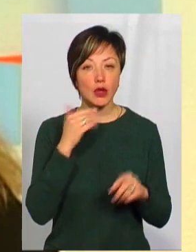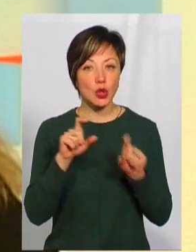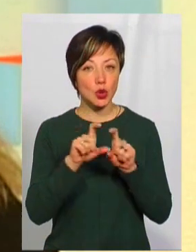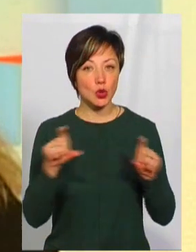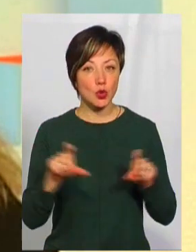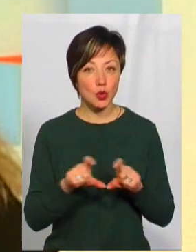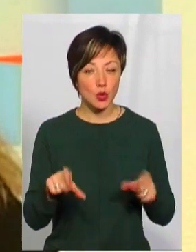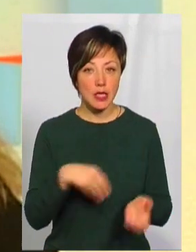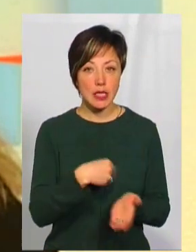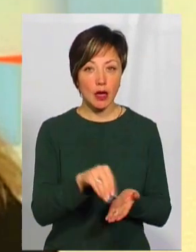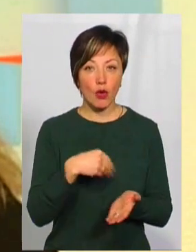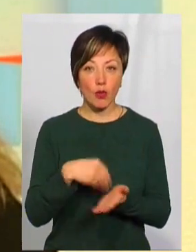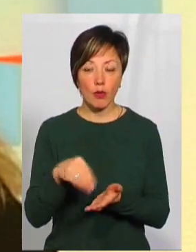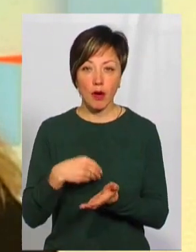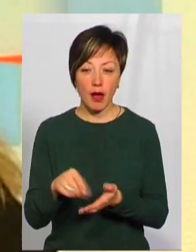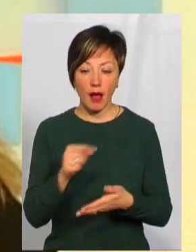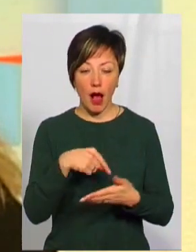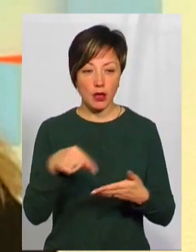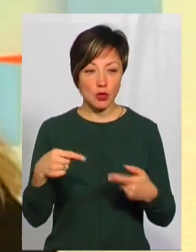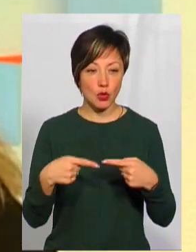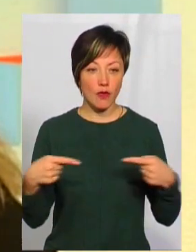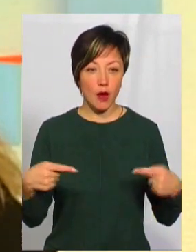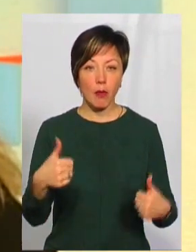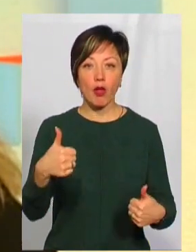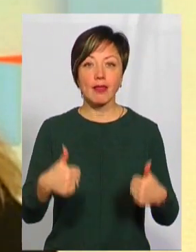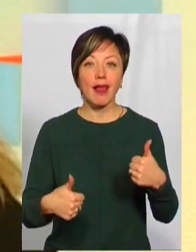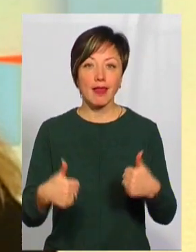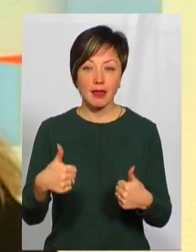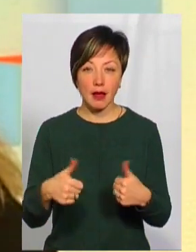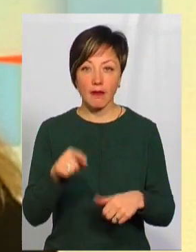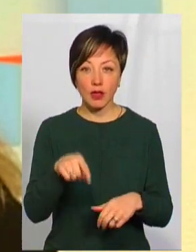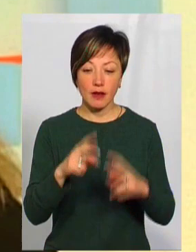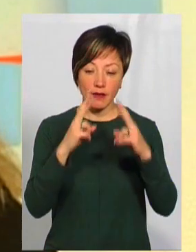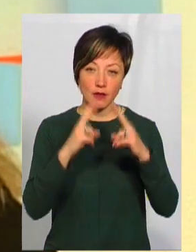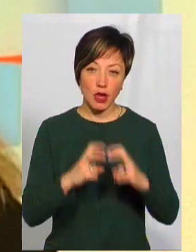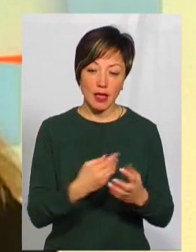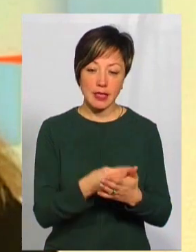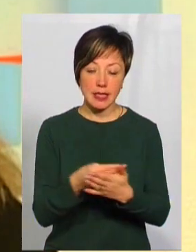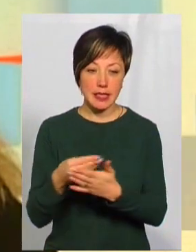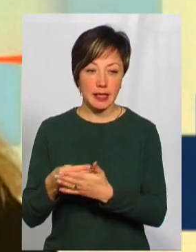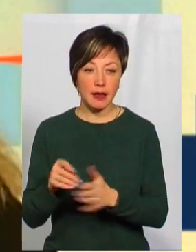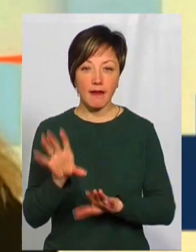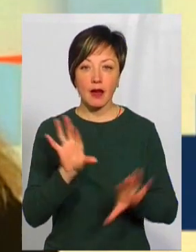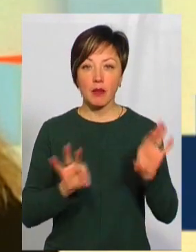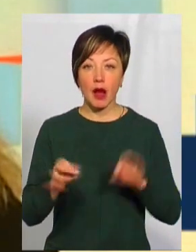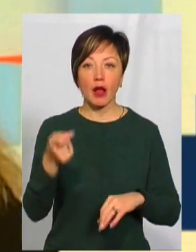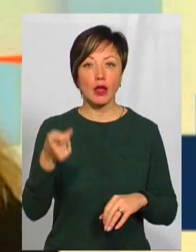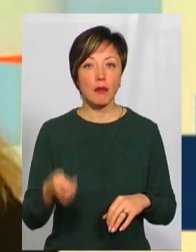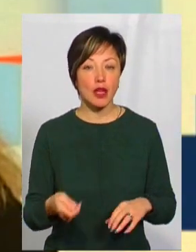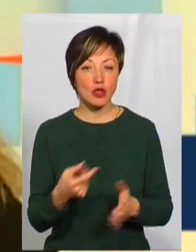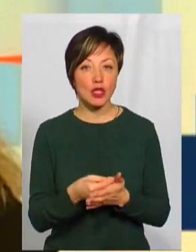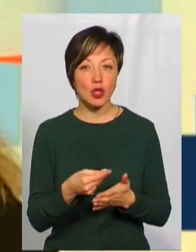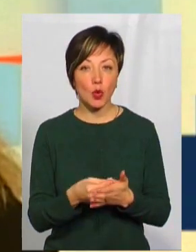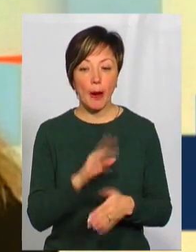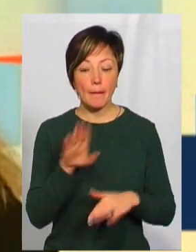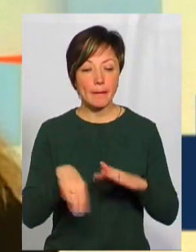структур закупають канцтовари по тендерах. І вони вивчають ціни і вибирають найменшу ціну.